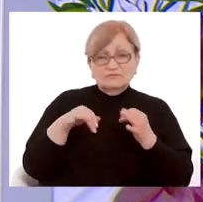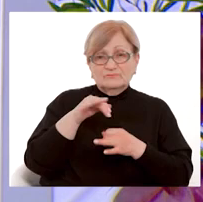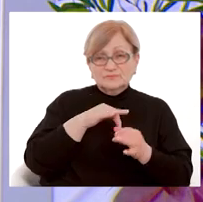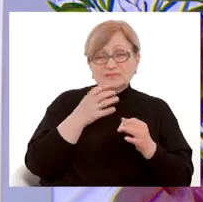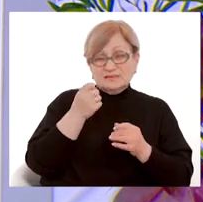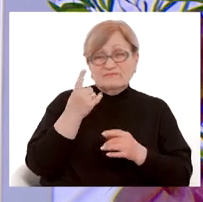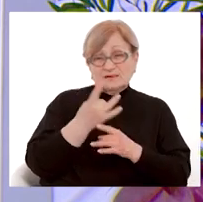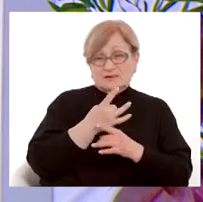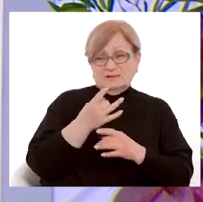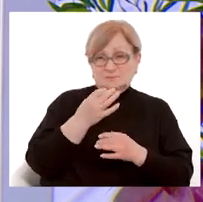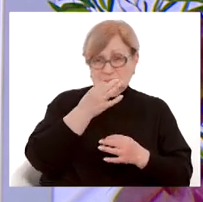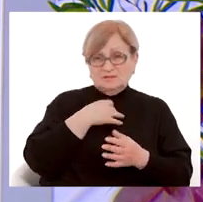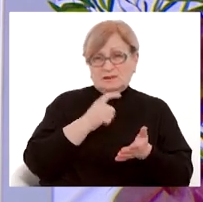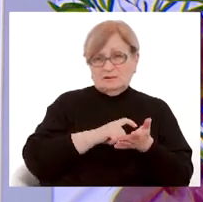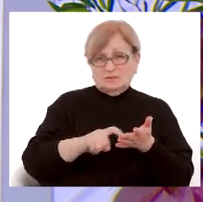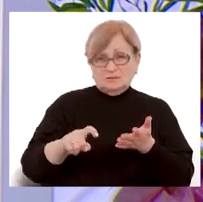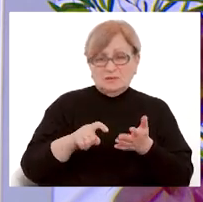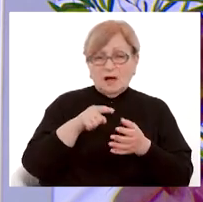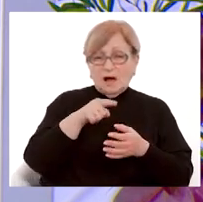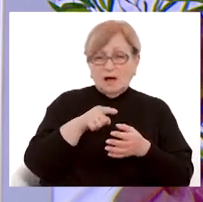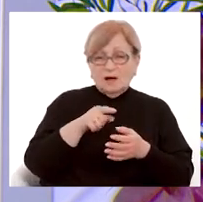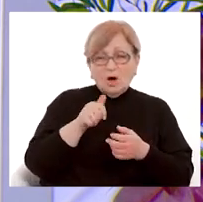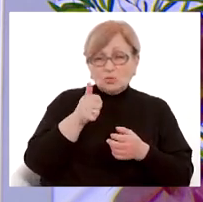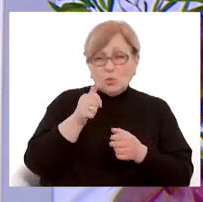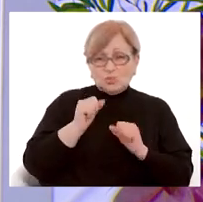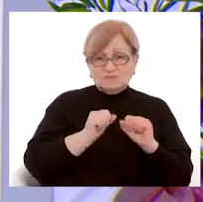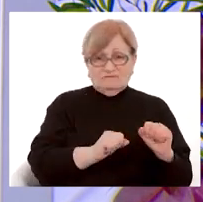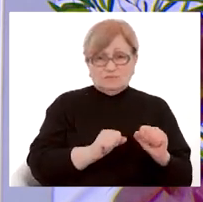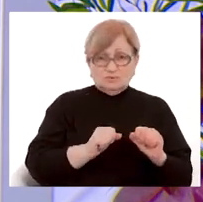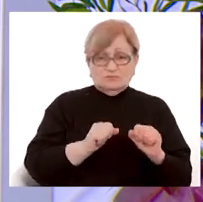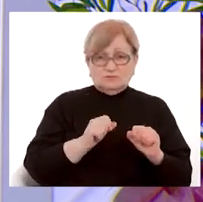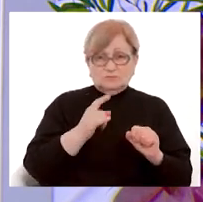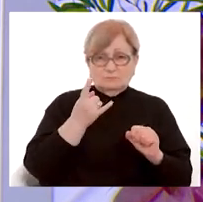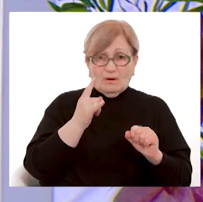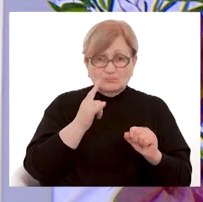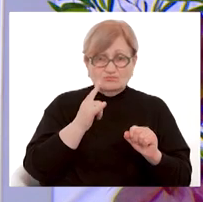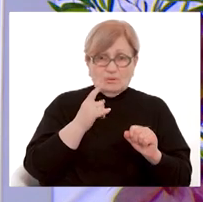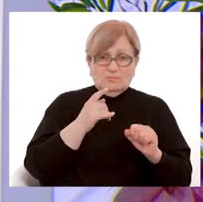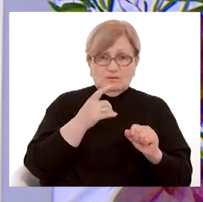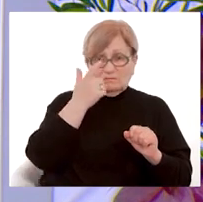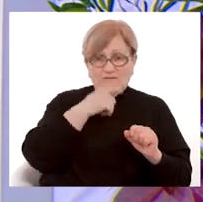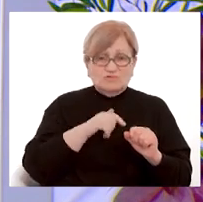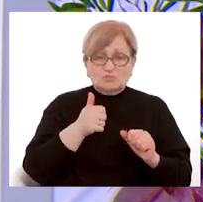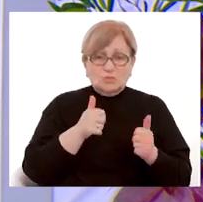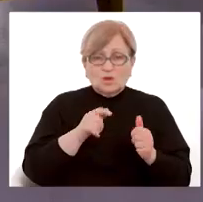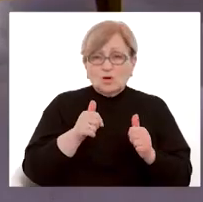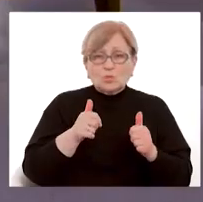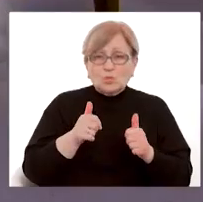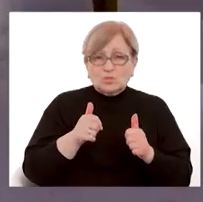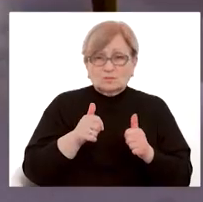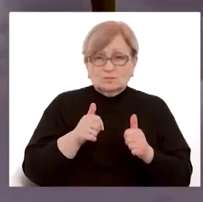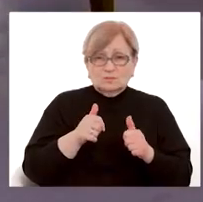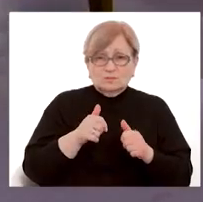აი კიდევ ერთხელ რო ხაზი გავუსვათ და ვთქვათ, ამისგან თავი როგორ უნდა დავიცვათ, ალბათ ბოლომდე ვერა, მაგრამ რაღაც მხრივ